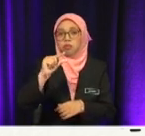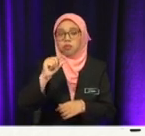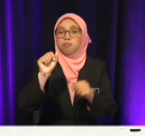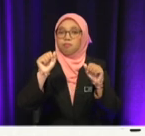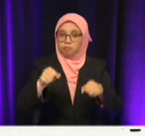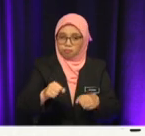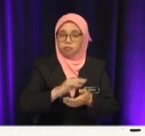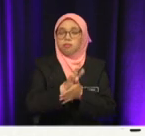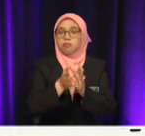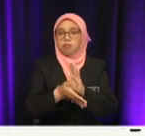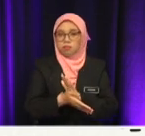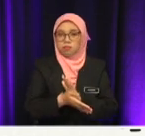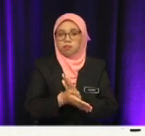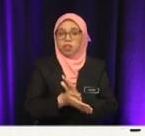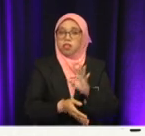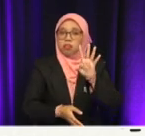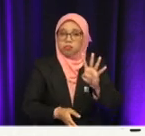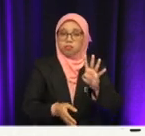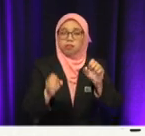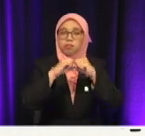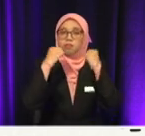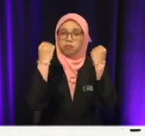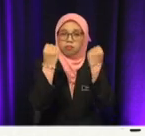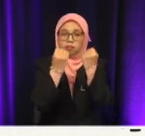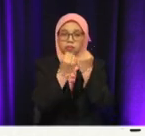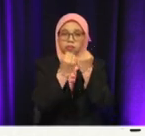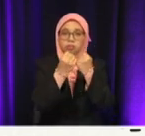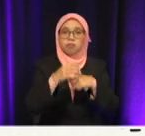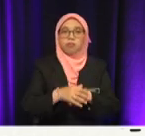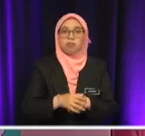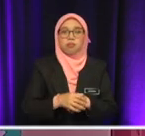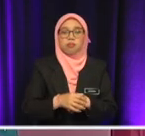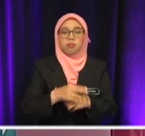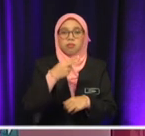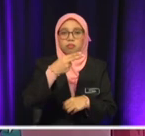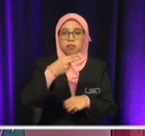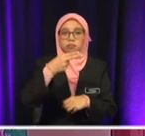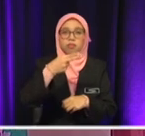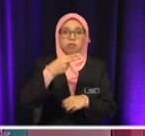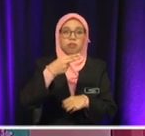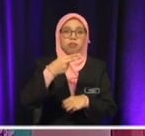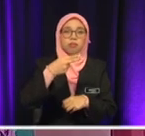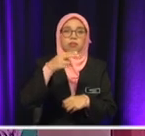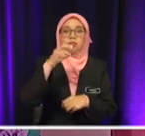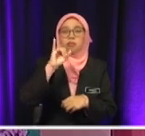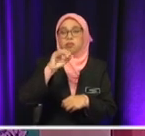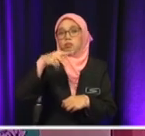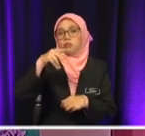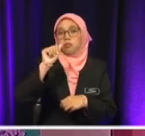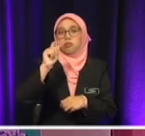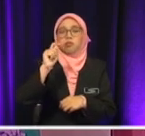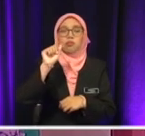dan yang terakhir ialah persekitaran, di mana hepatitis C ataupun selain daripada hepatitis C,